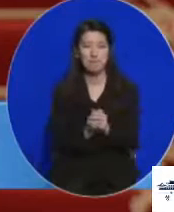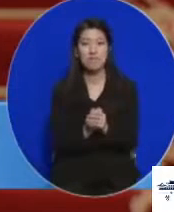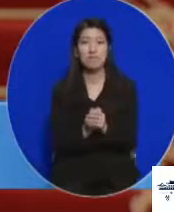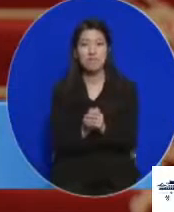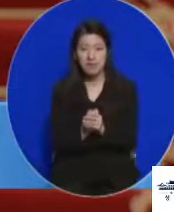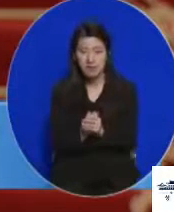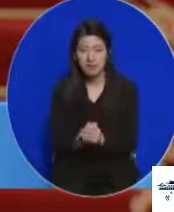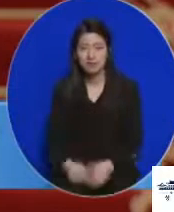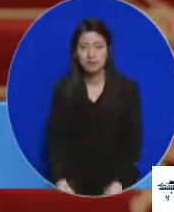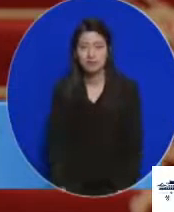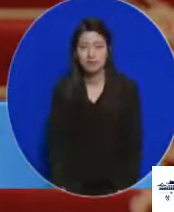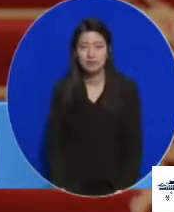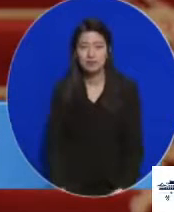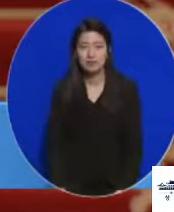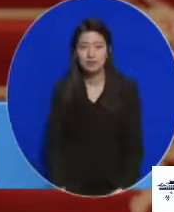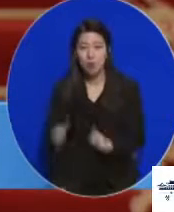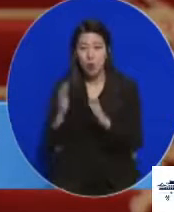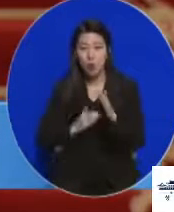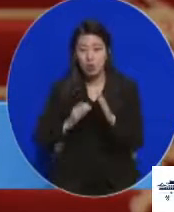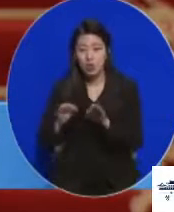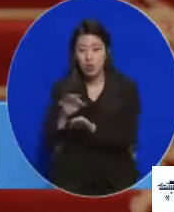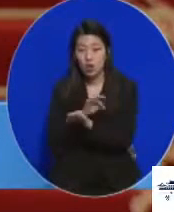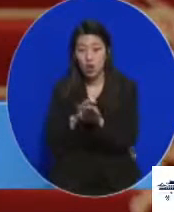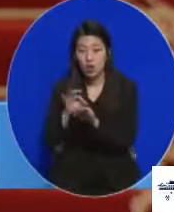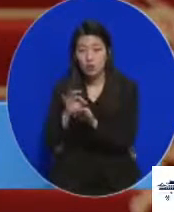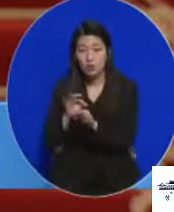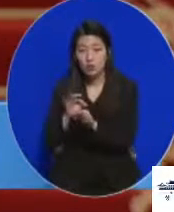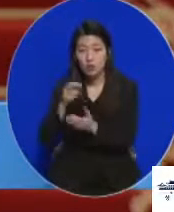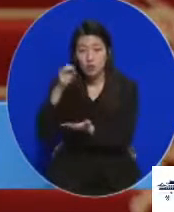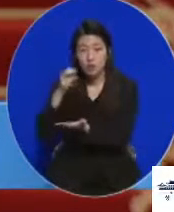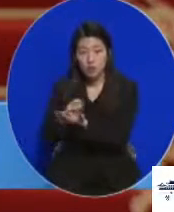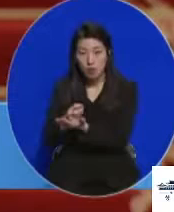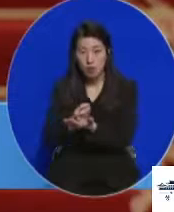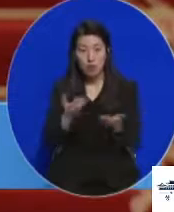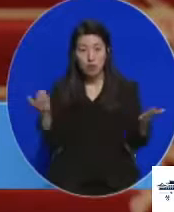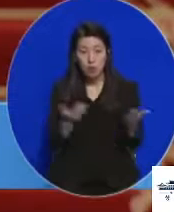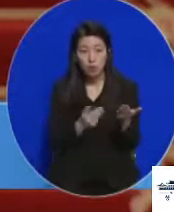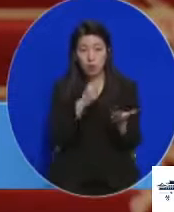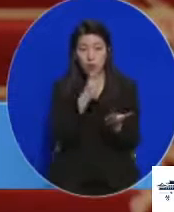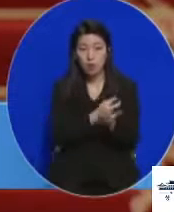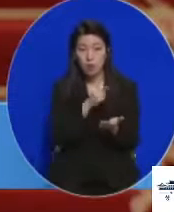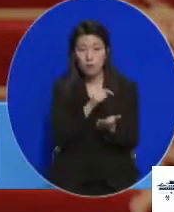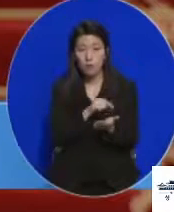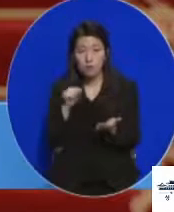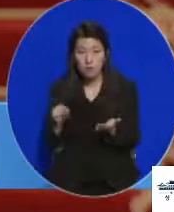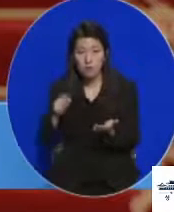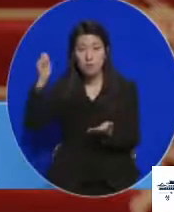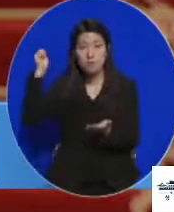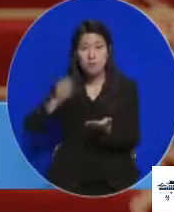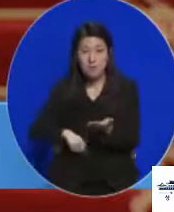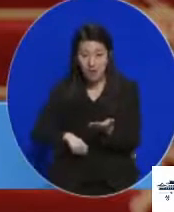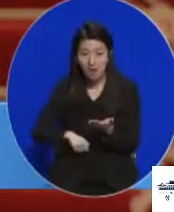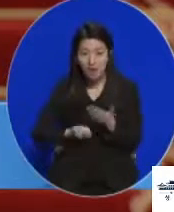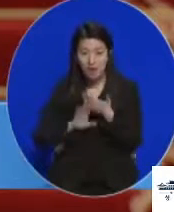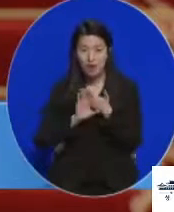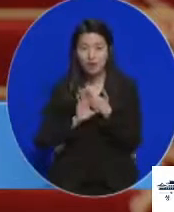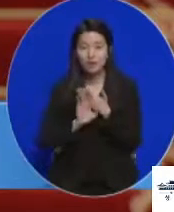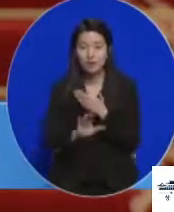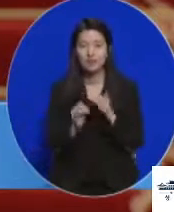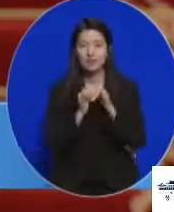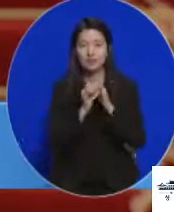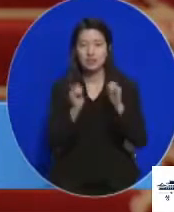공정 경제 3 법과 노동관련 3 법은 경쟁 위주 주 의를 이루어 낼 것이며 성장 의